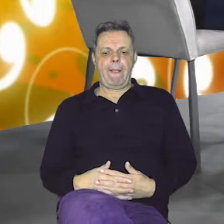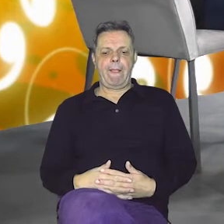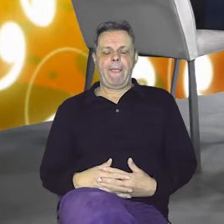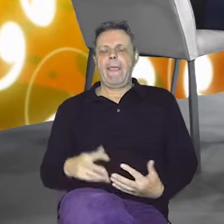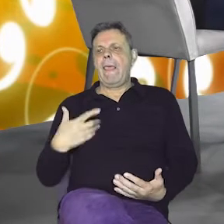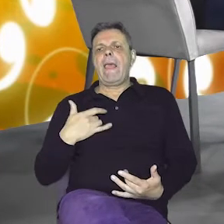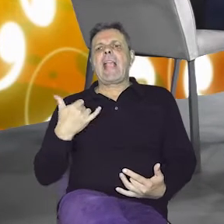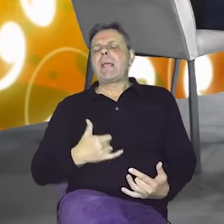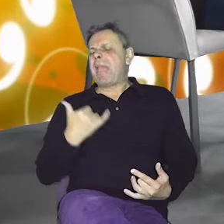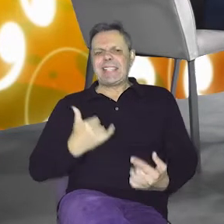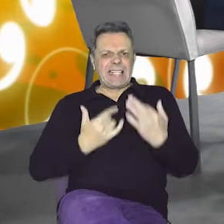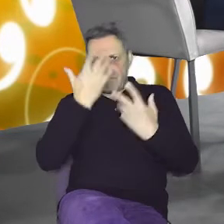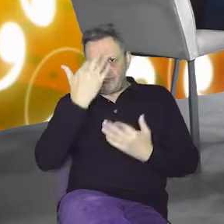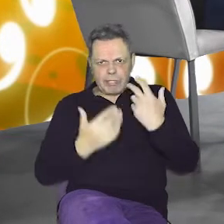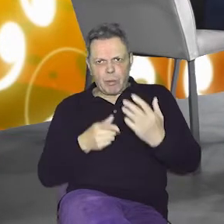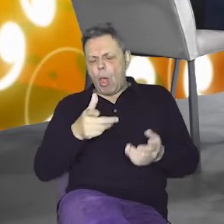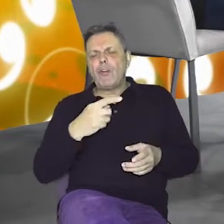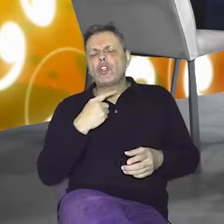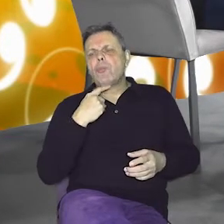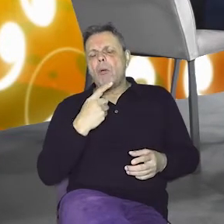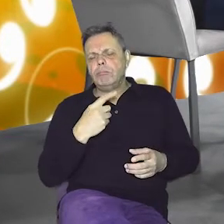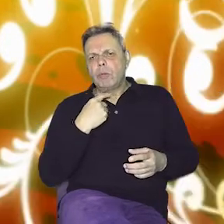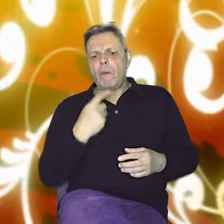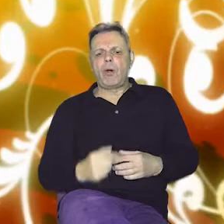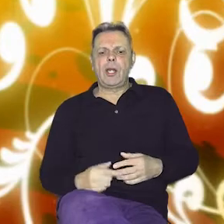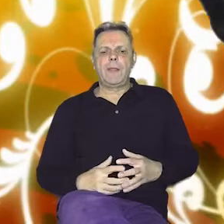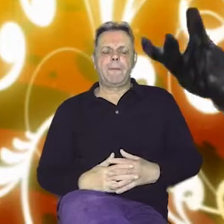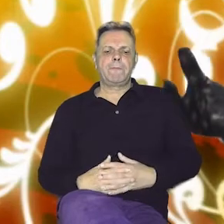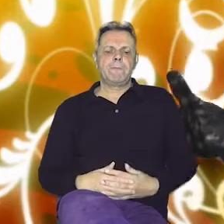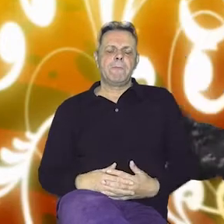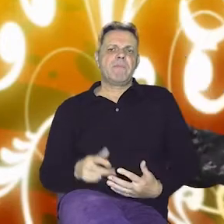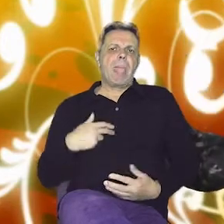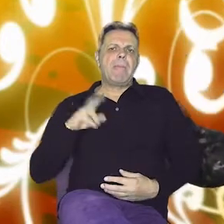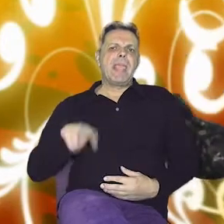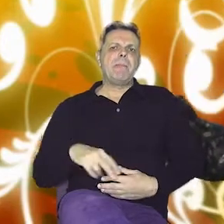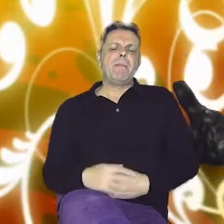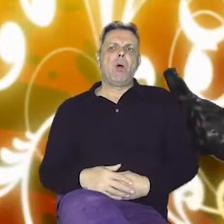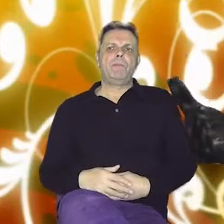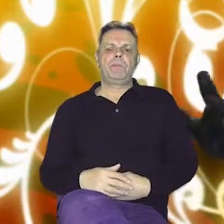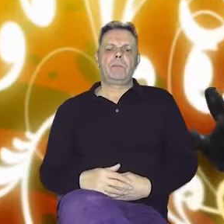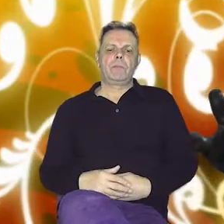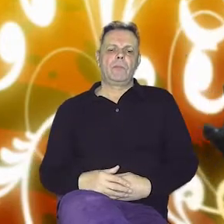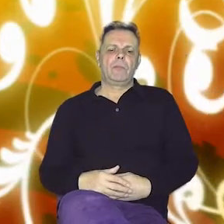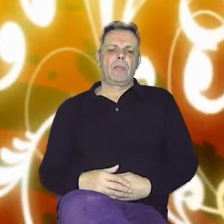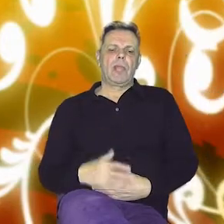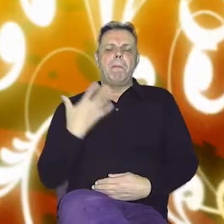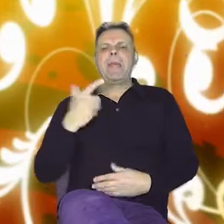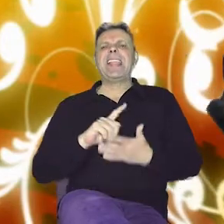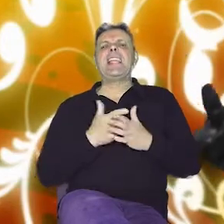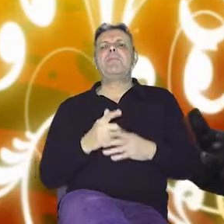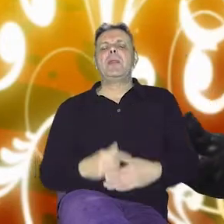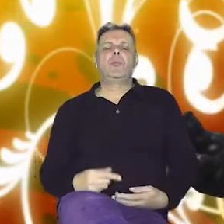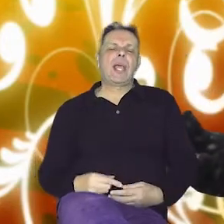malo zbrojila to što ste nam govorili, znate da mi imamo 50 minuta još nešto emisiju, a ljudi